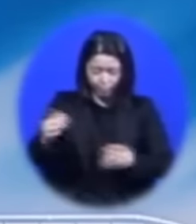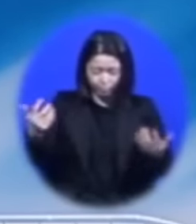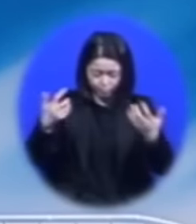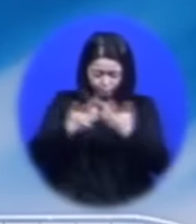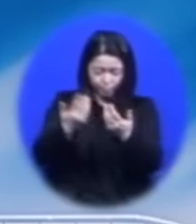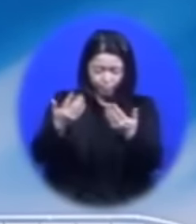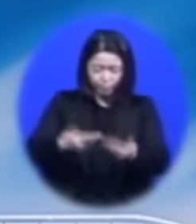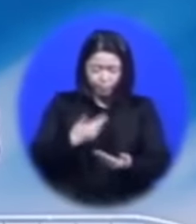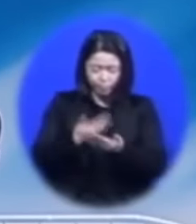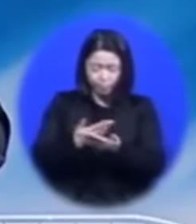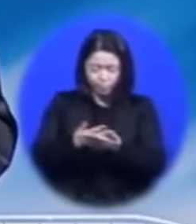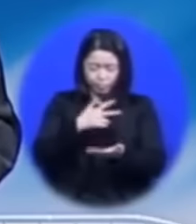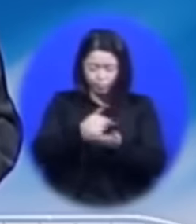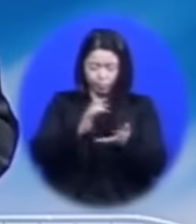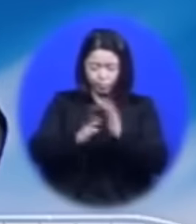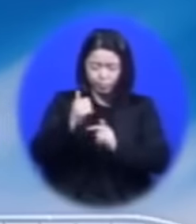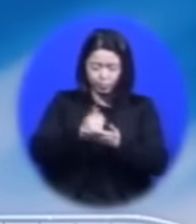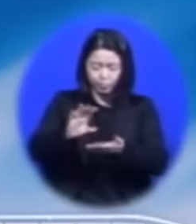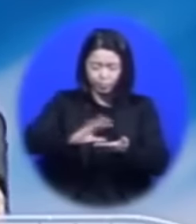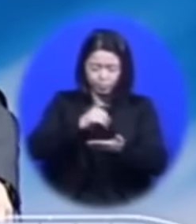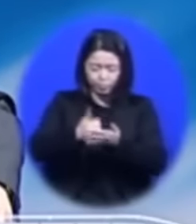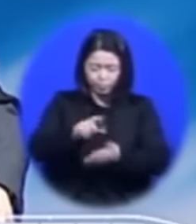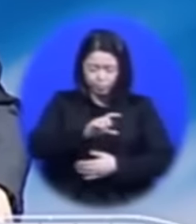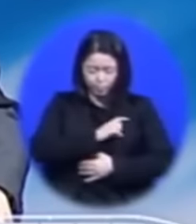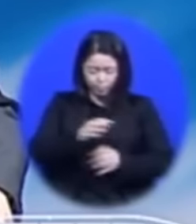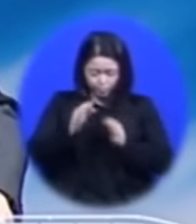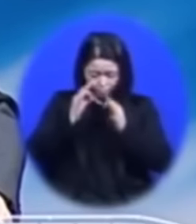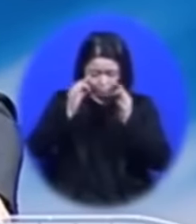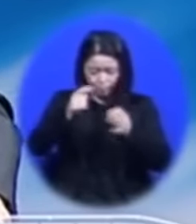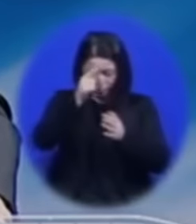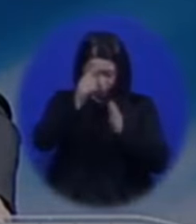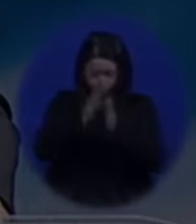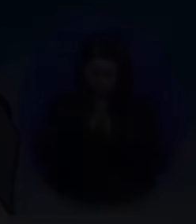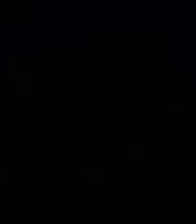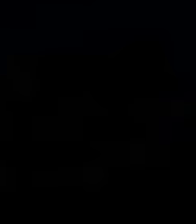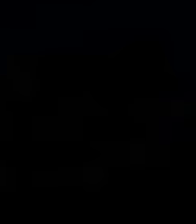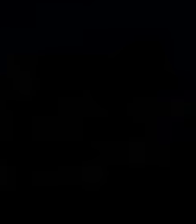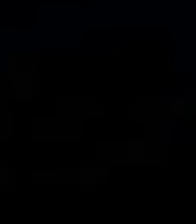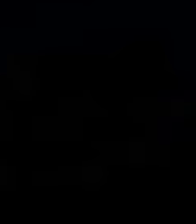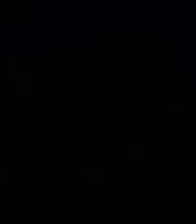주옵소서. 주 예수 그리스도 이름으로 간절히 기도합니다. 아멘.